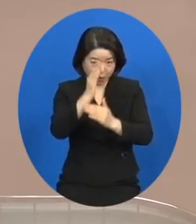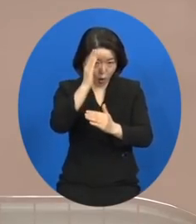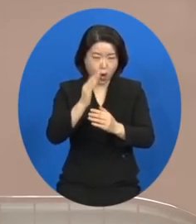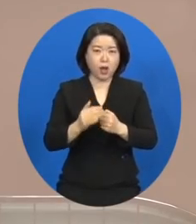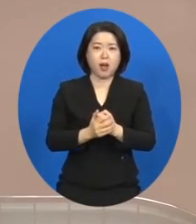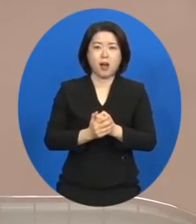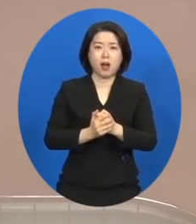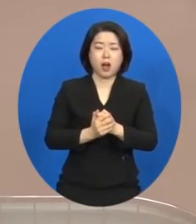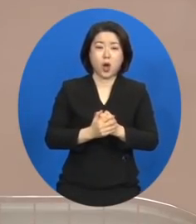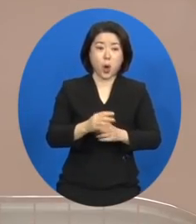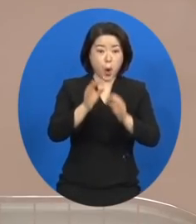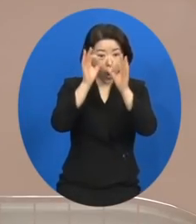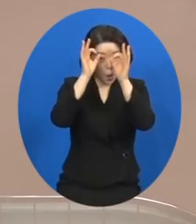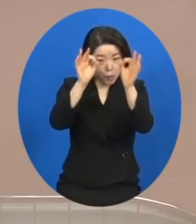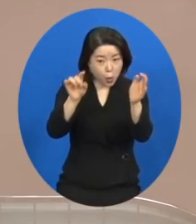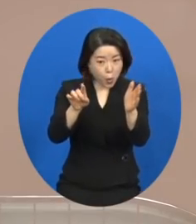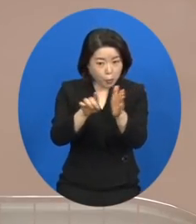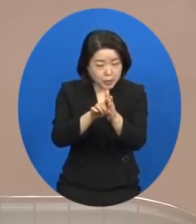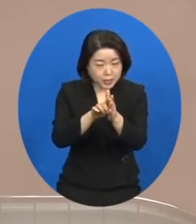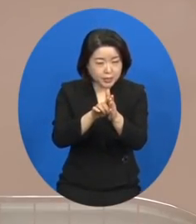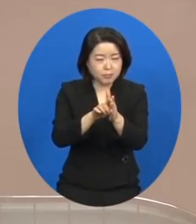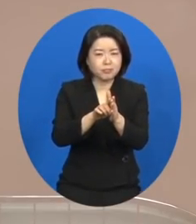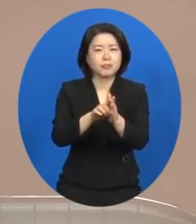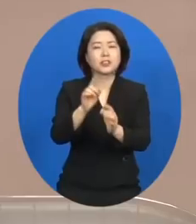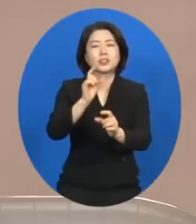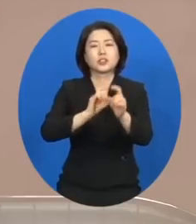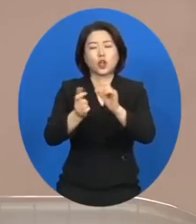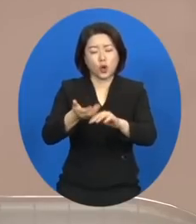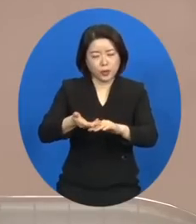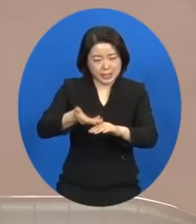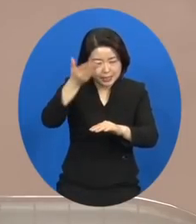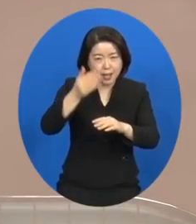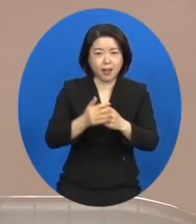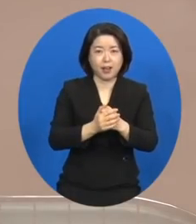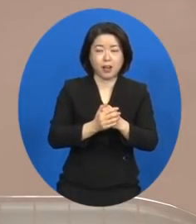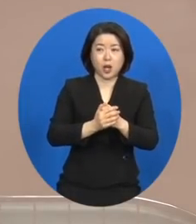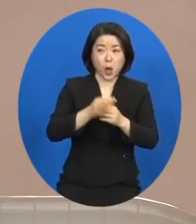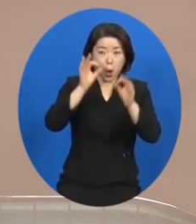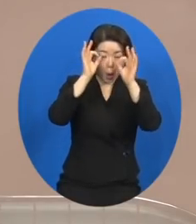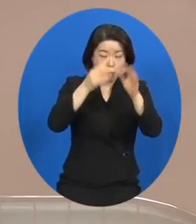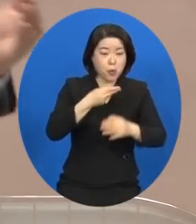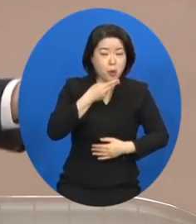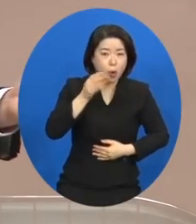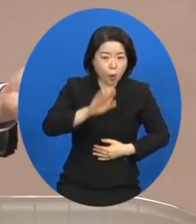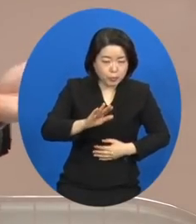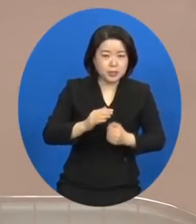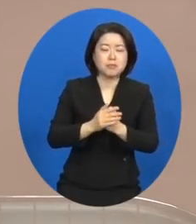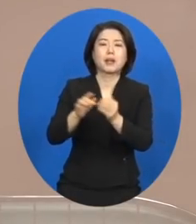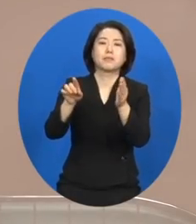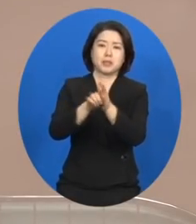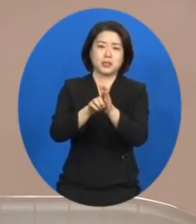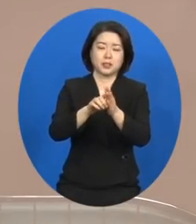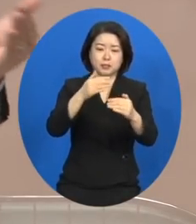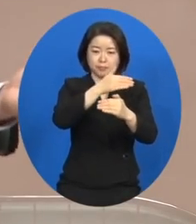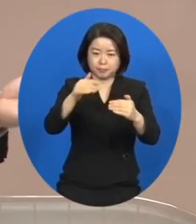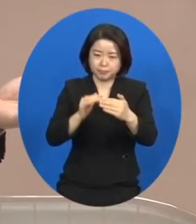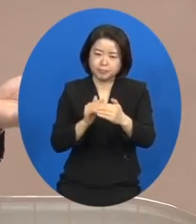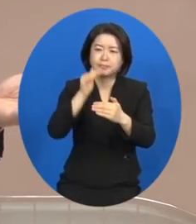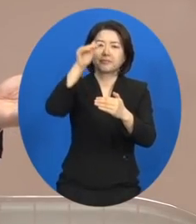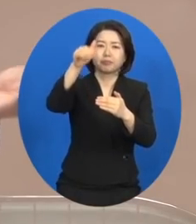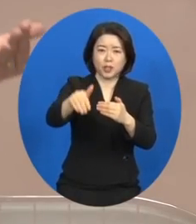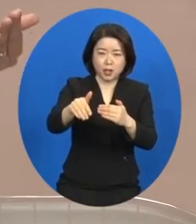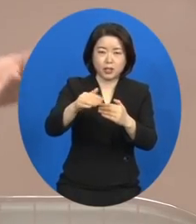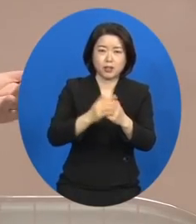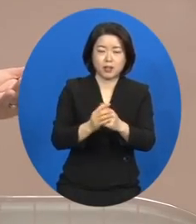믿음을 넘어서서 보지 않고 나아가는 그 믿음으로 너는 그 선을 넘어가야 된다라고, 한계를 넘어야